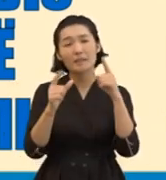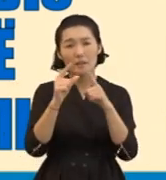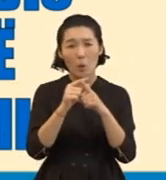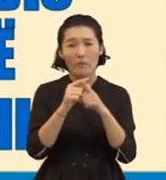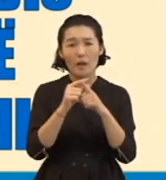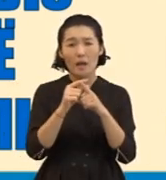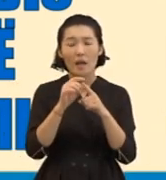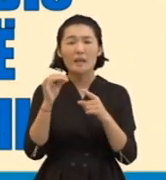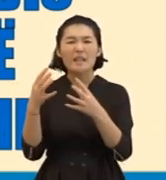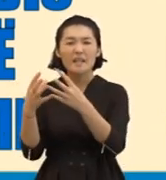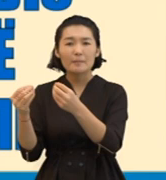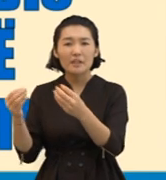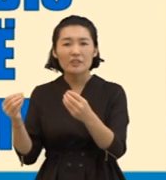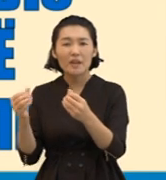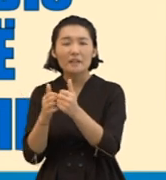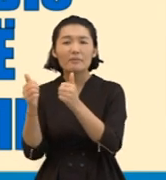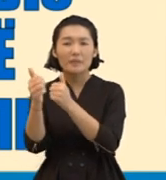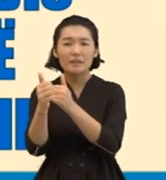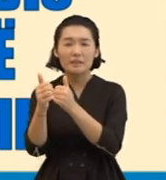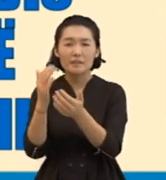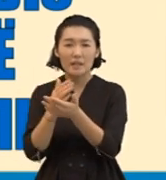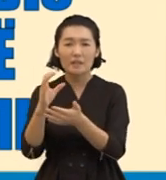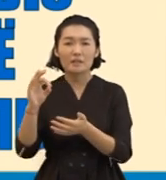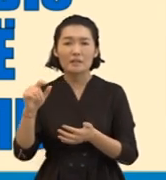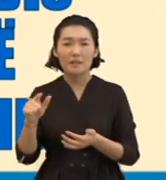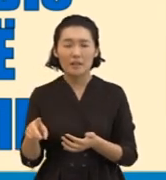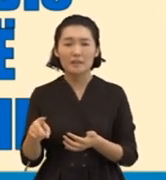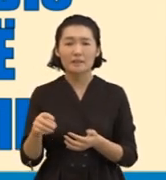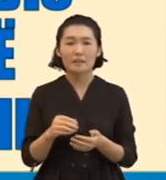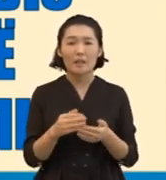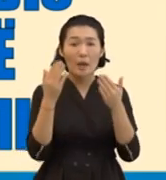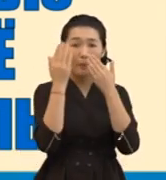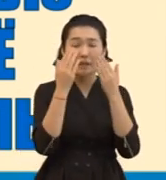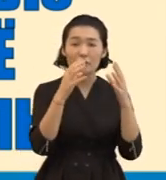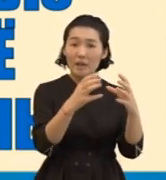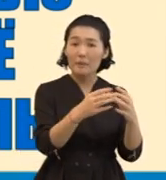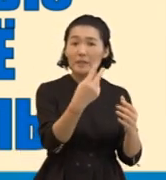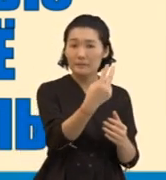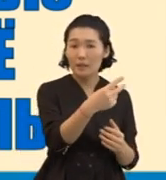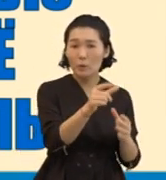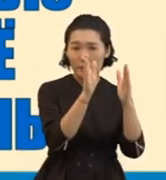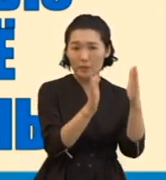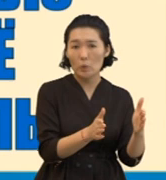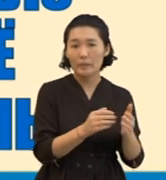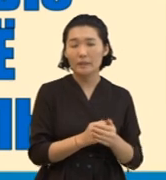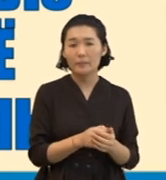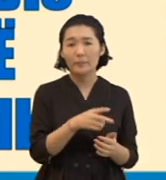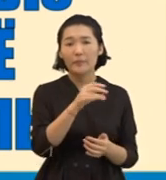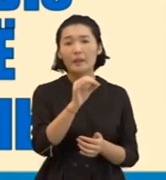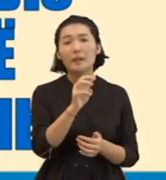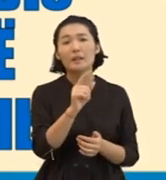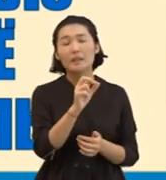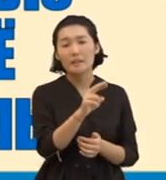смягчает впереди стоящей согласны прочитаем слова из 2 столбика листья